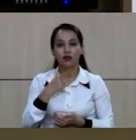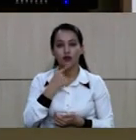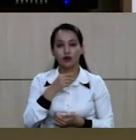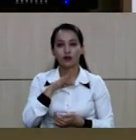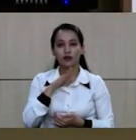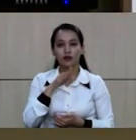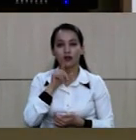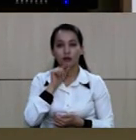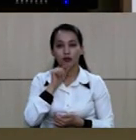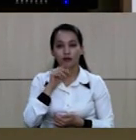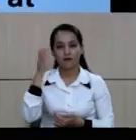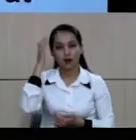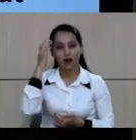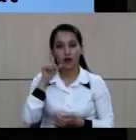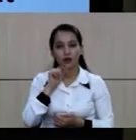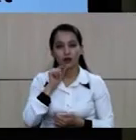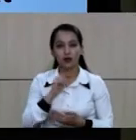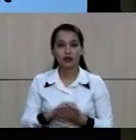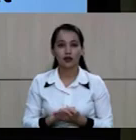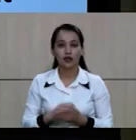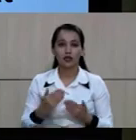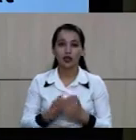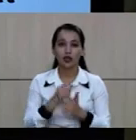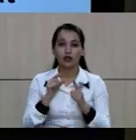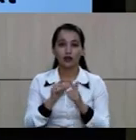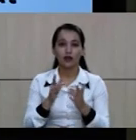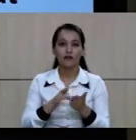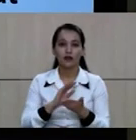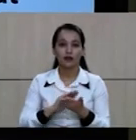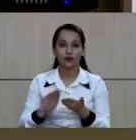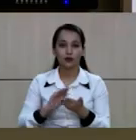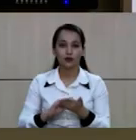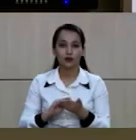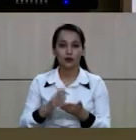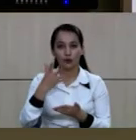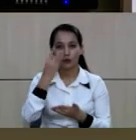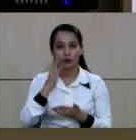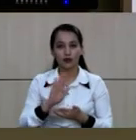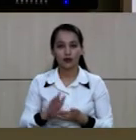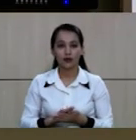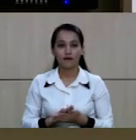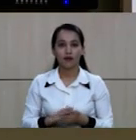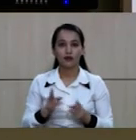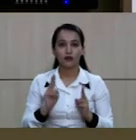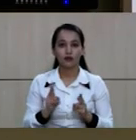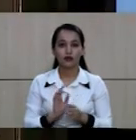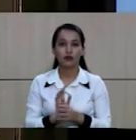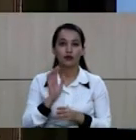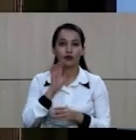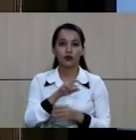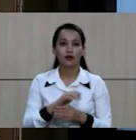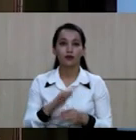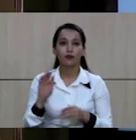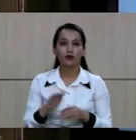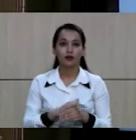zog' masaliga kelgan lug'at so'zlarini daftaringizga yozib, izohlashni unutmang va ustozingizga jo'natib,